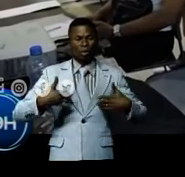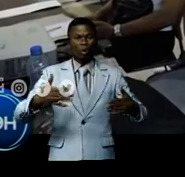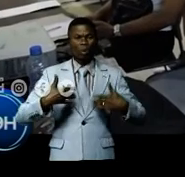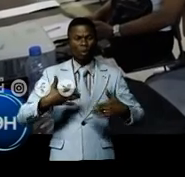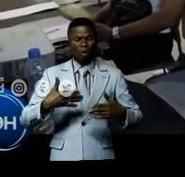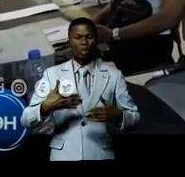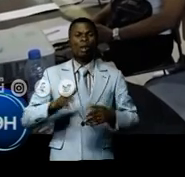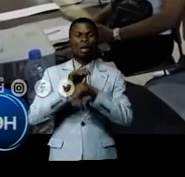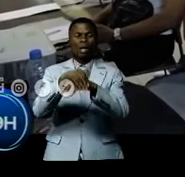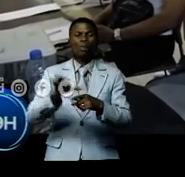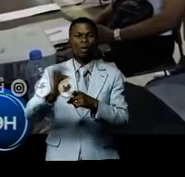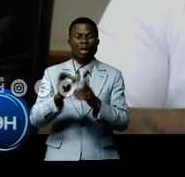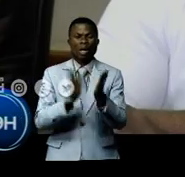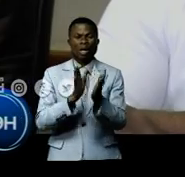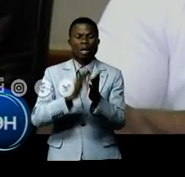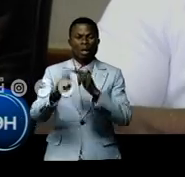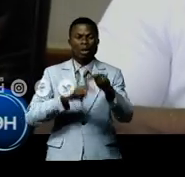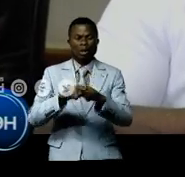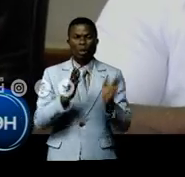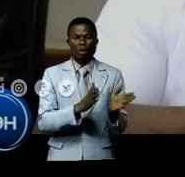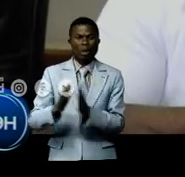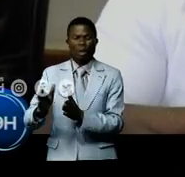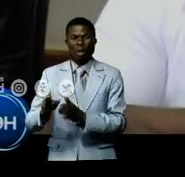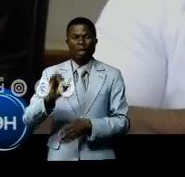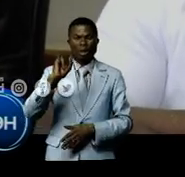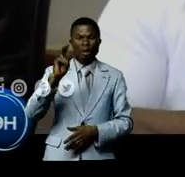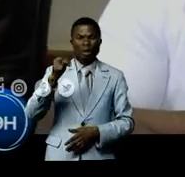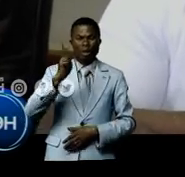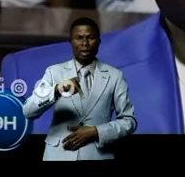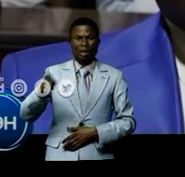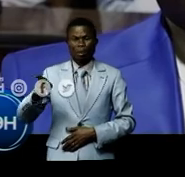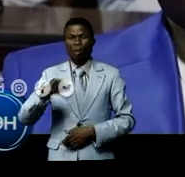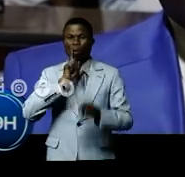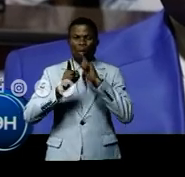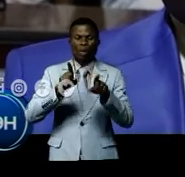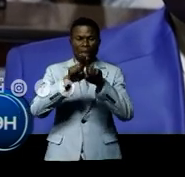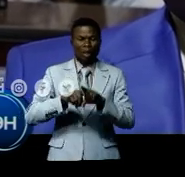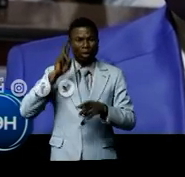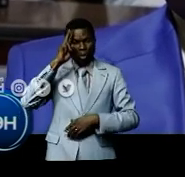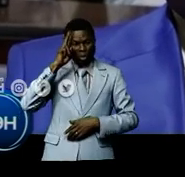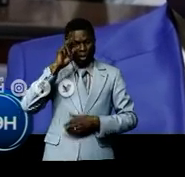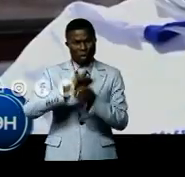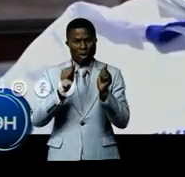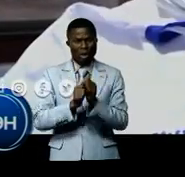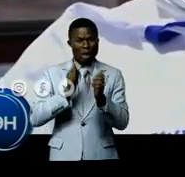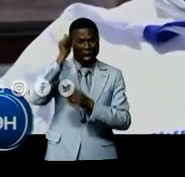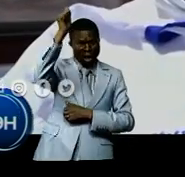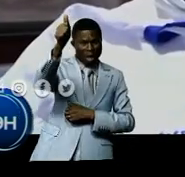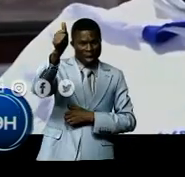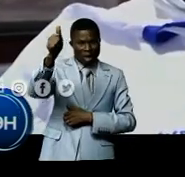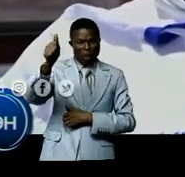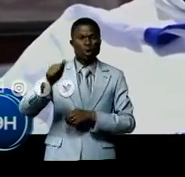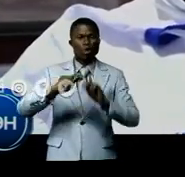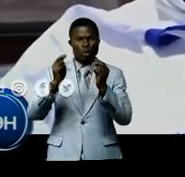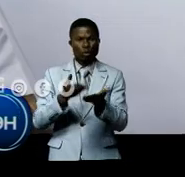sont retrouvés à l'Institut national des préparations professionnelles pour échanger et réfléchir sur l'avenir de leur